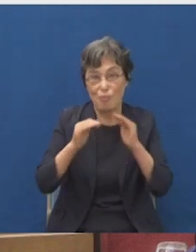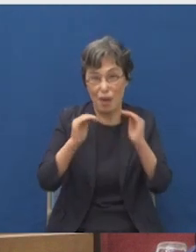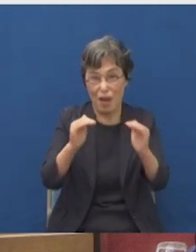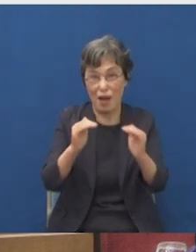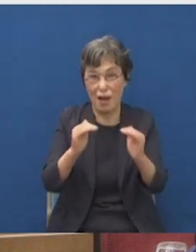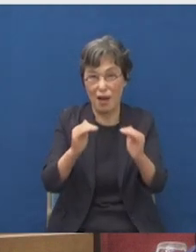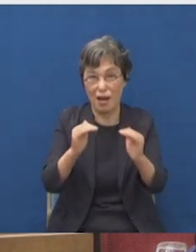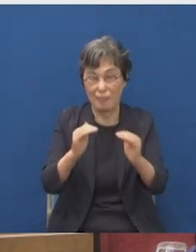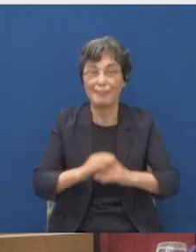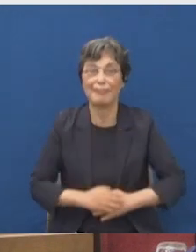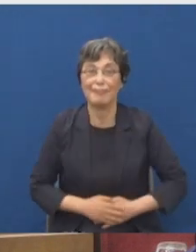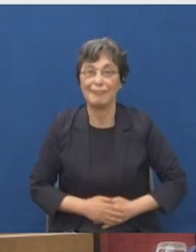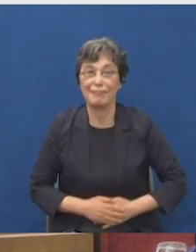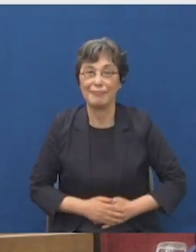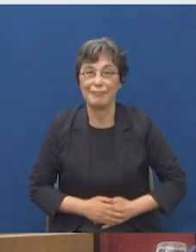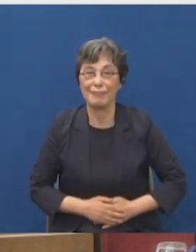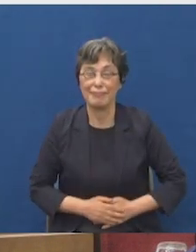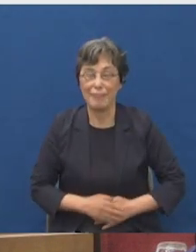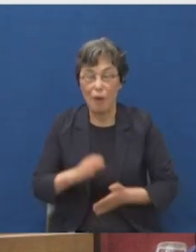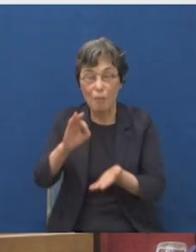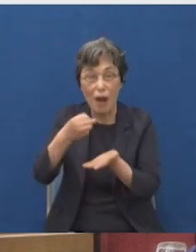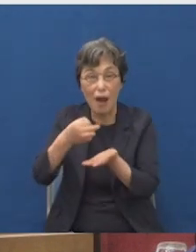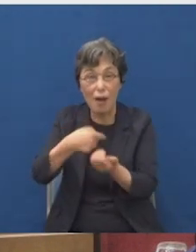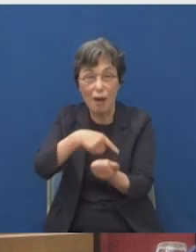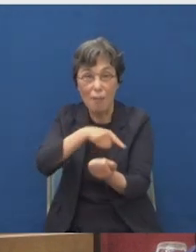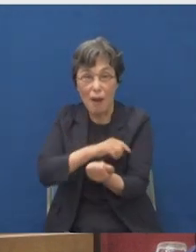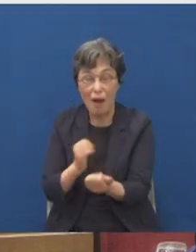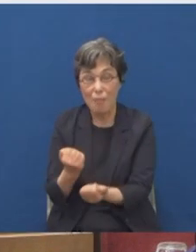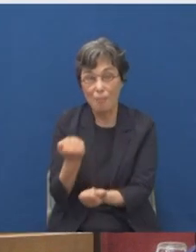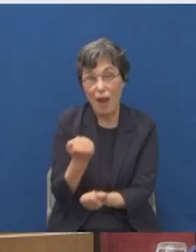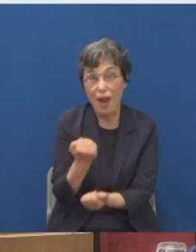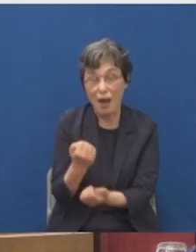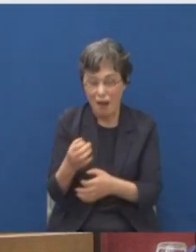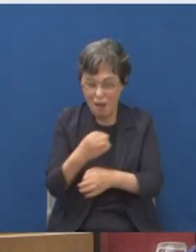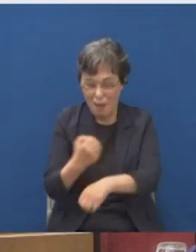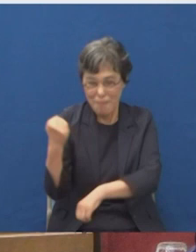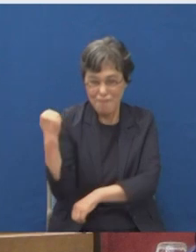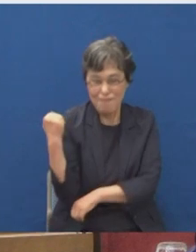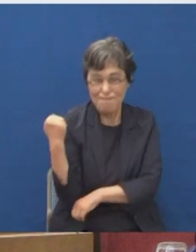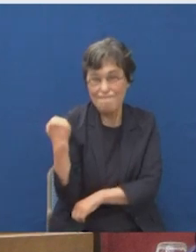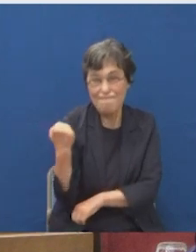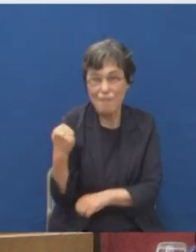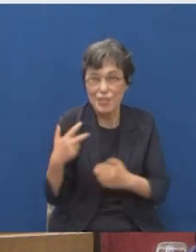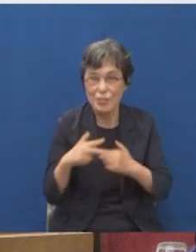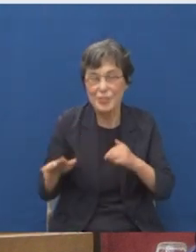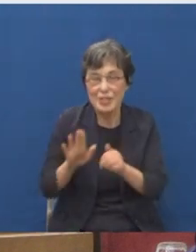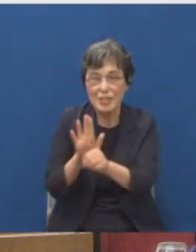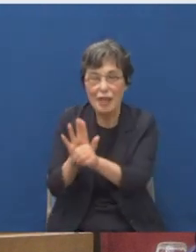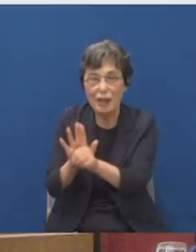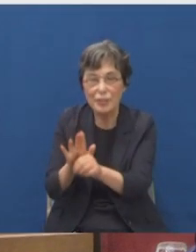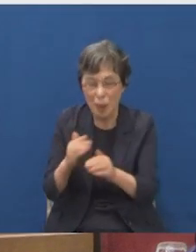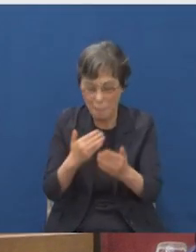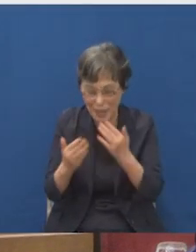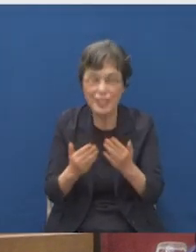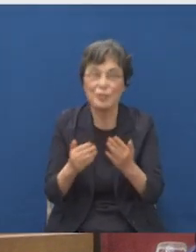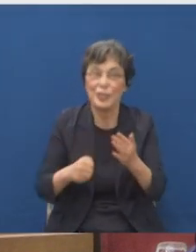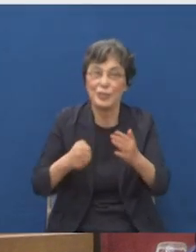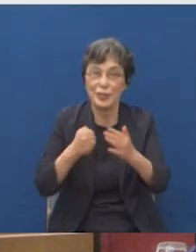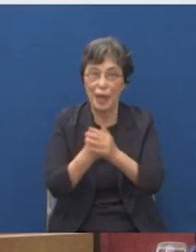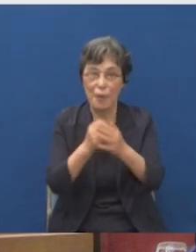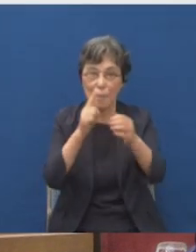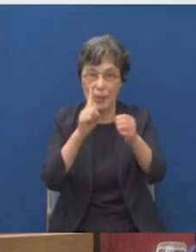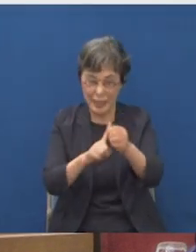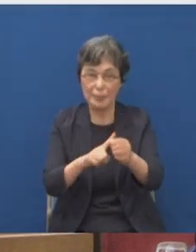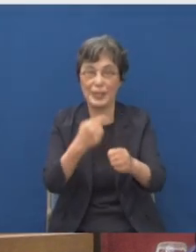関税力の強化につなげていくことで、力強い経済が市民生活を支える町の実現を目指してまい